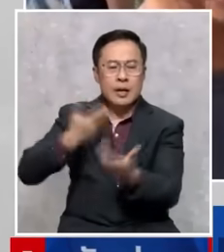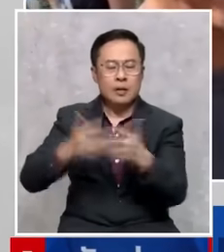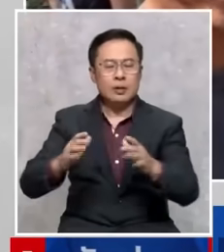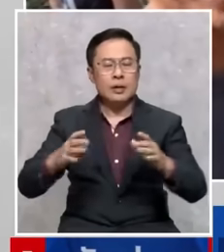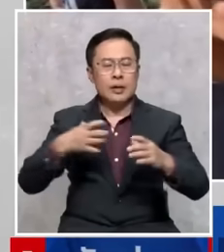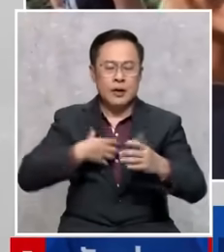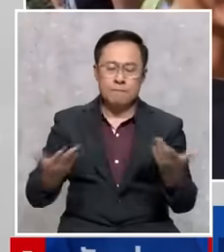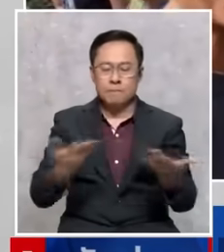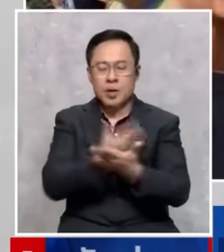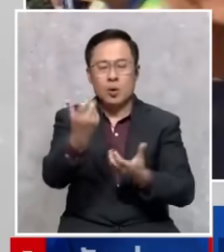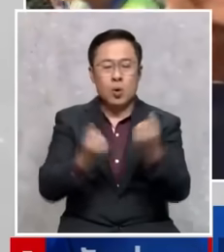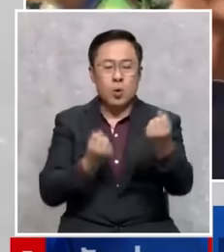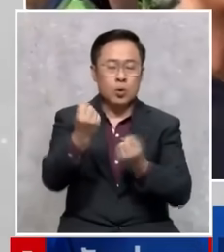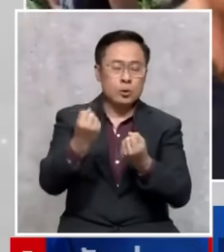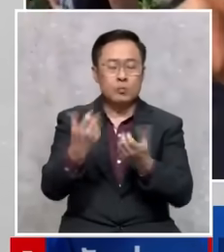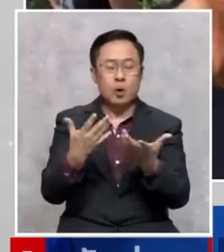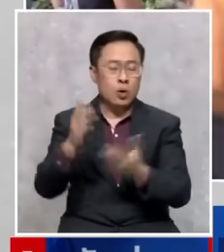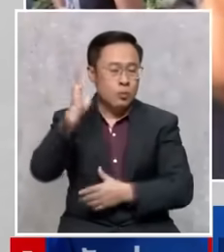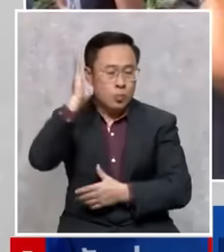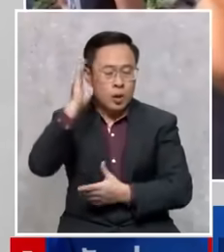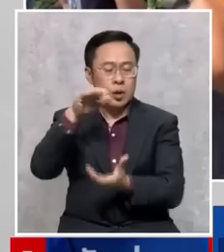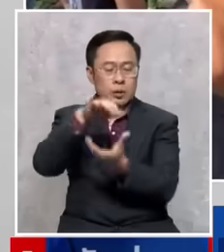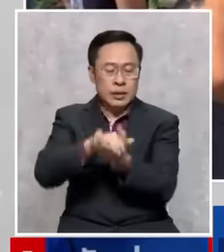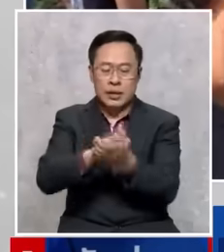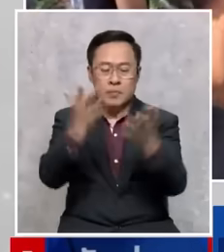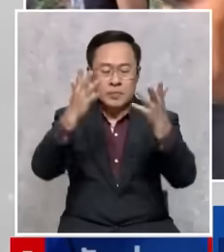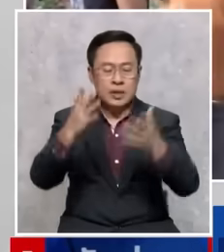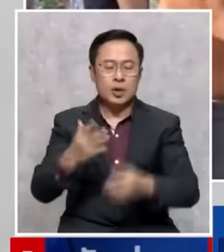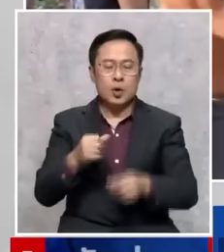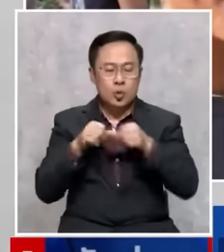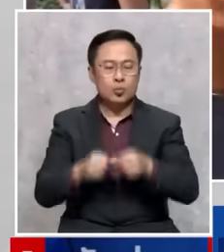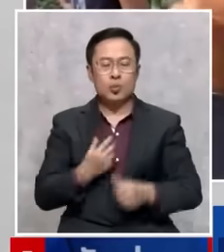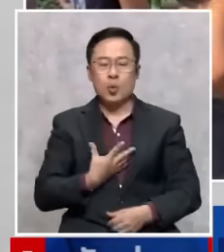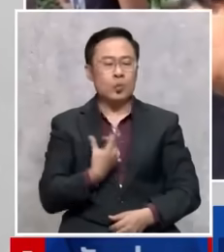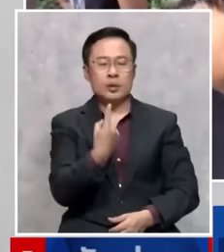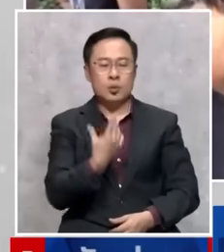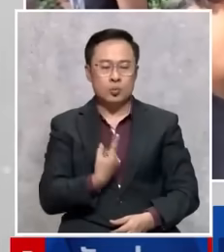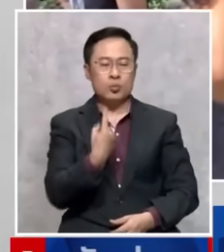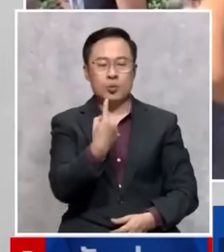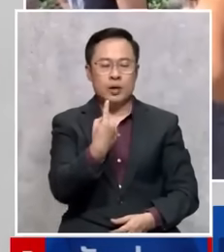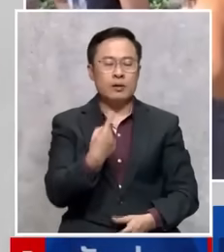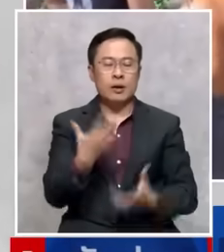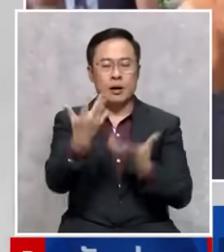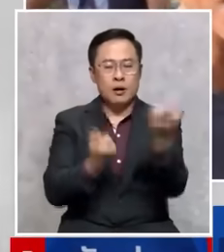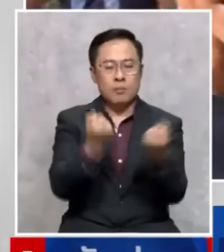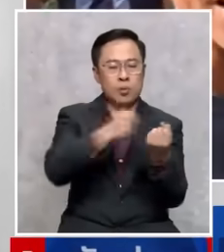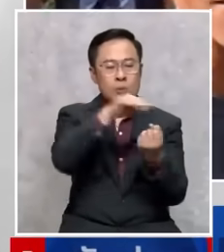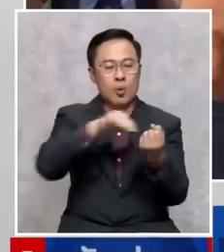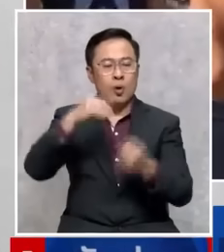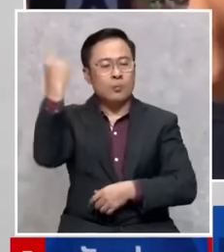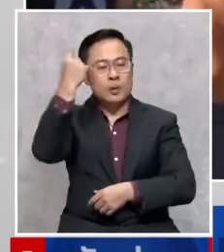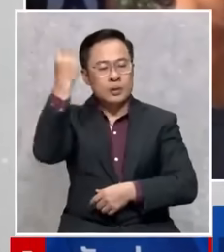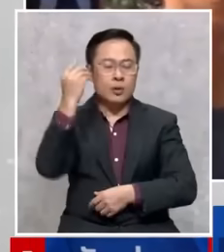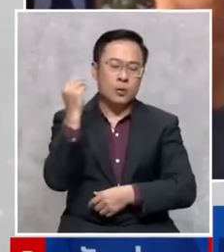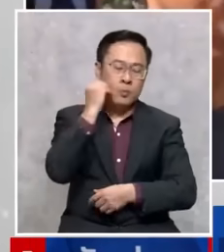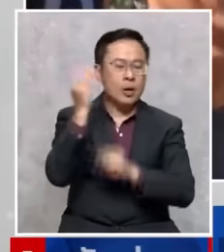มีที่ไปแกก็จะไปขับรถไปเรื่อยๆอะไรของแกนะครับ ทำเป็นรถบ้าน ทำเป็นรถบ้านแกนอนในบ้านนอนในรถอะไรบอกแก